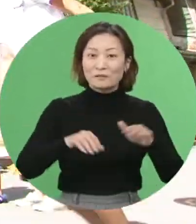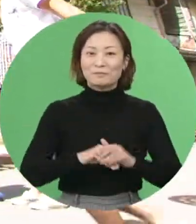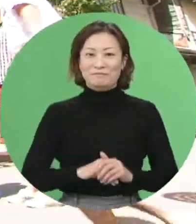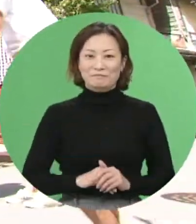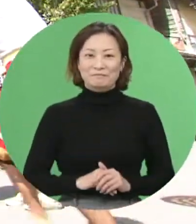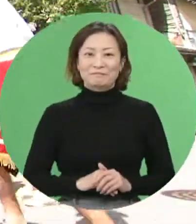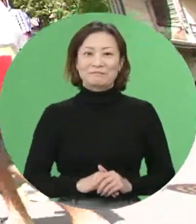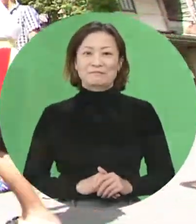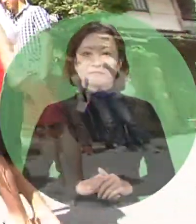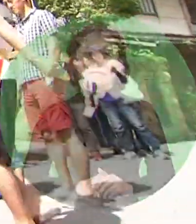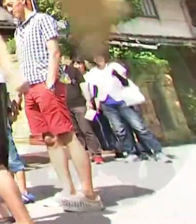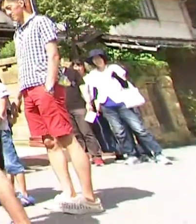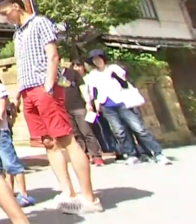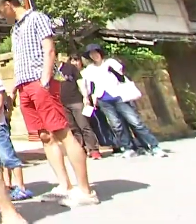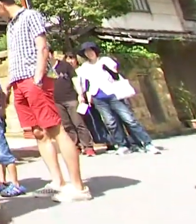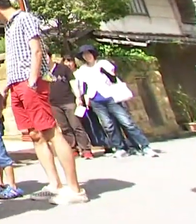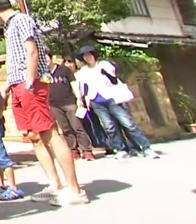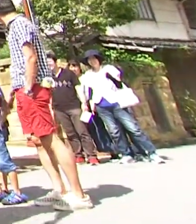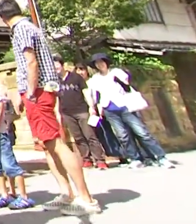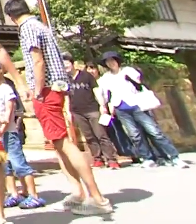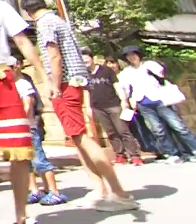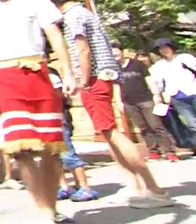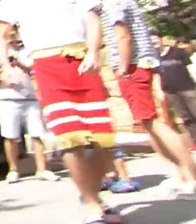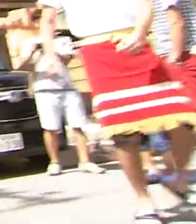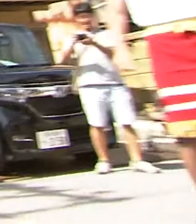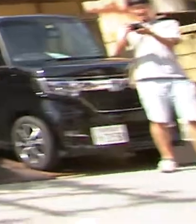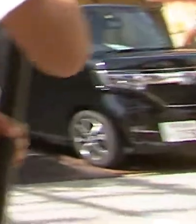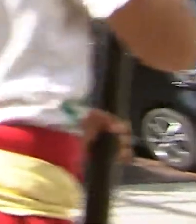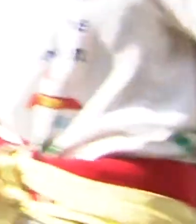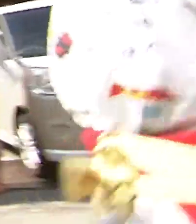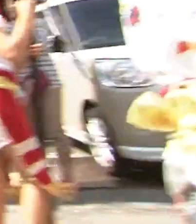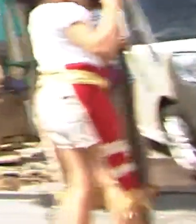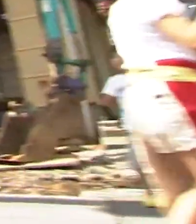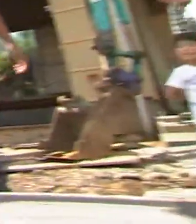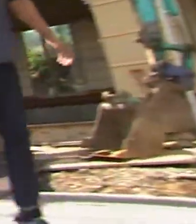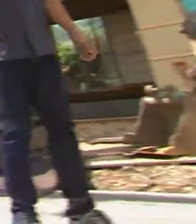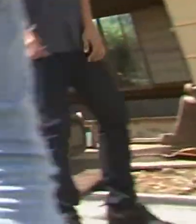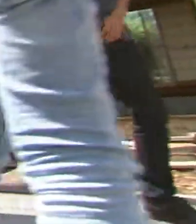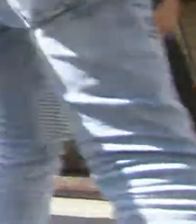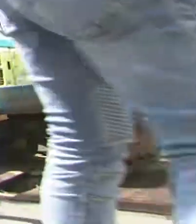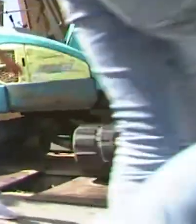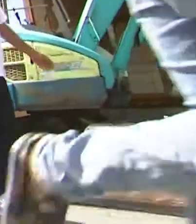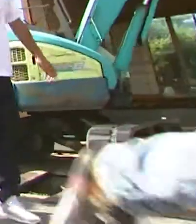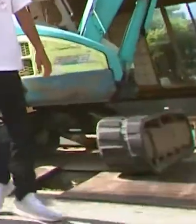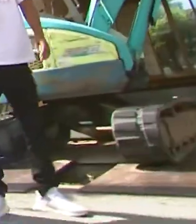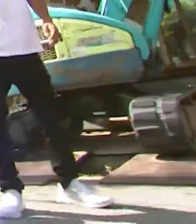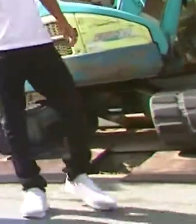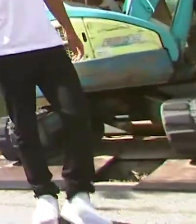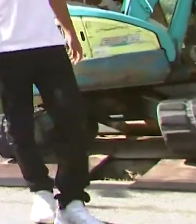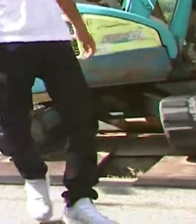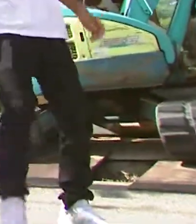よーっさーい、 よいこーさそろーさーい、